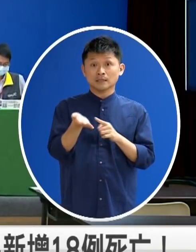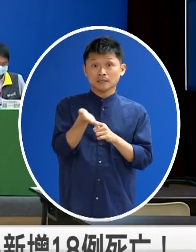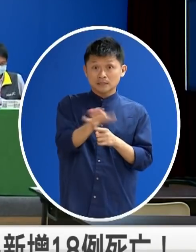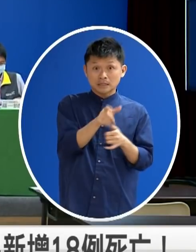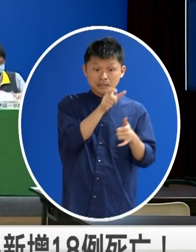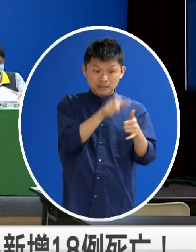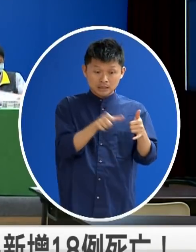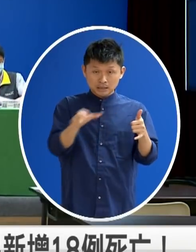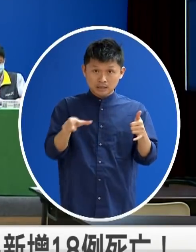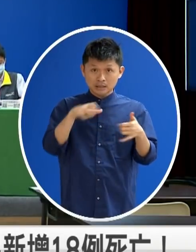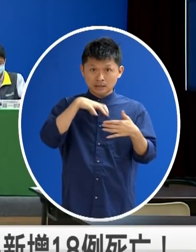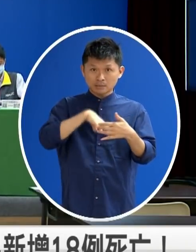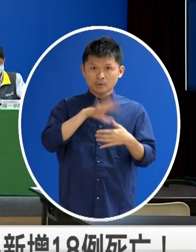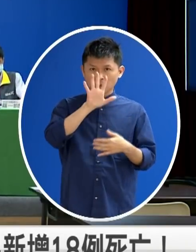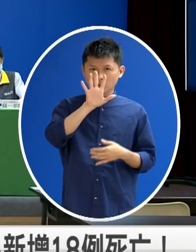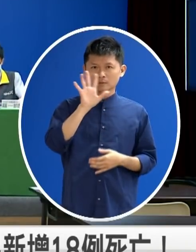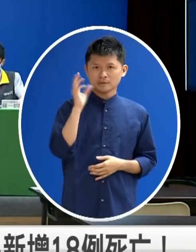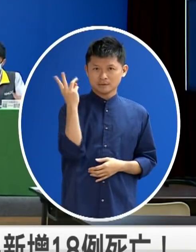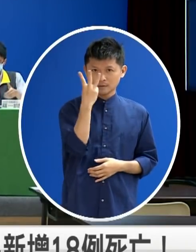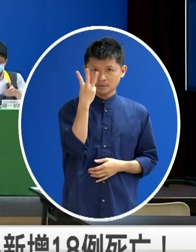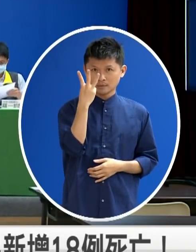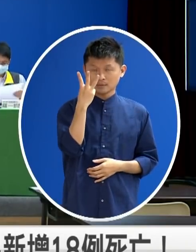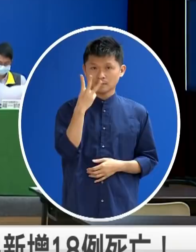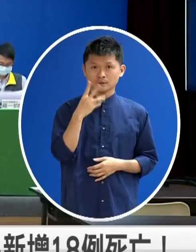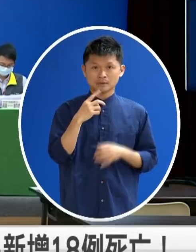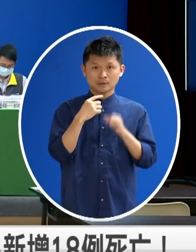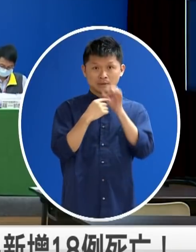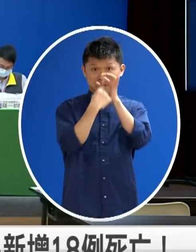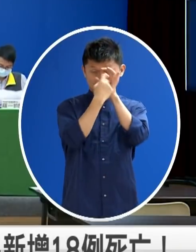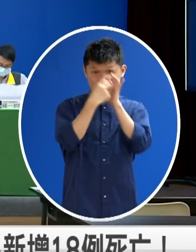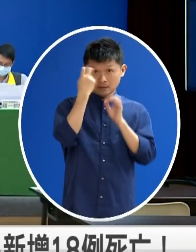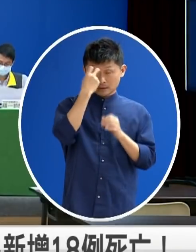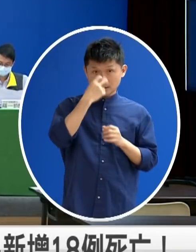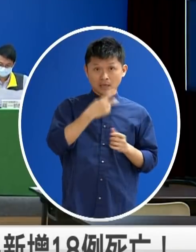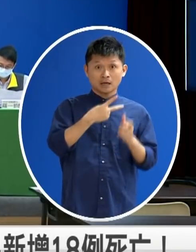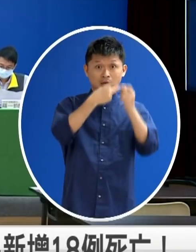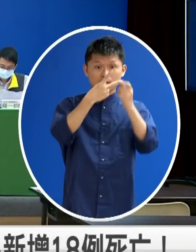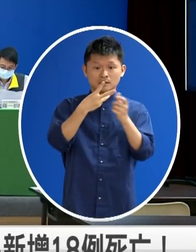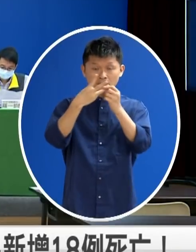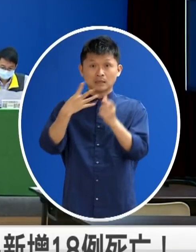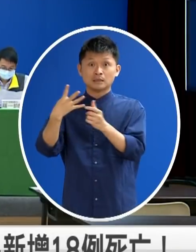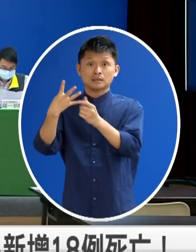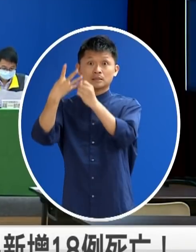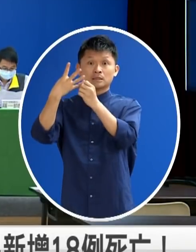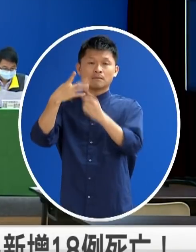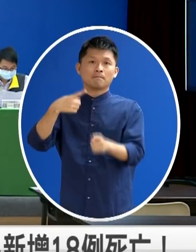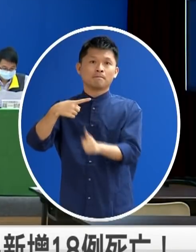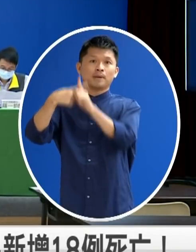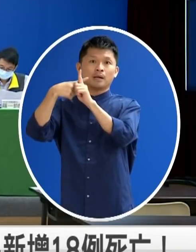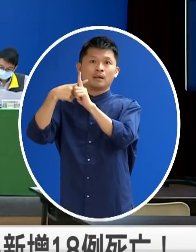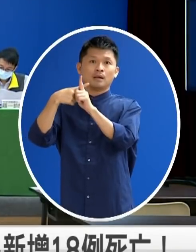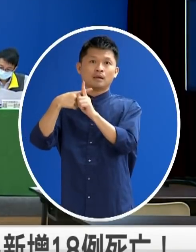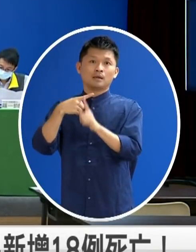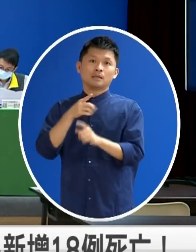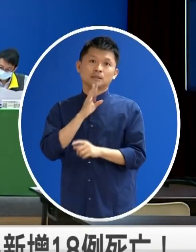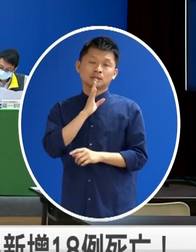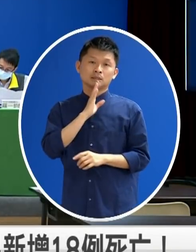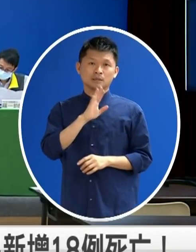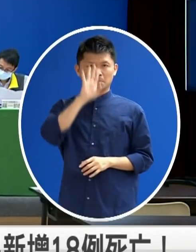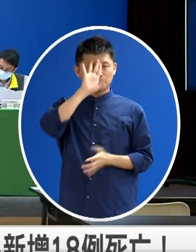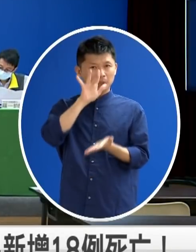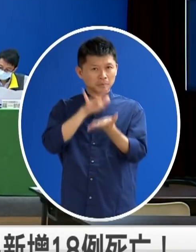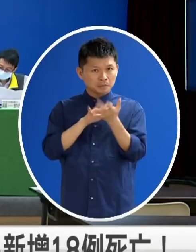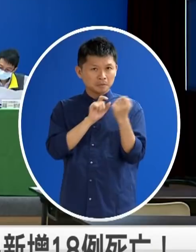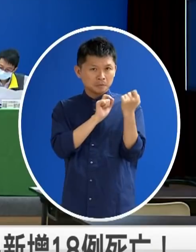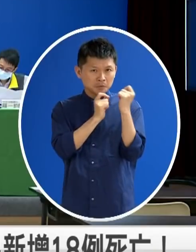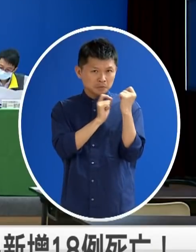个案当中，今天出现了3例，都是2采、3采甚至4采才确定阳性确诊，不晓得是不是病毒最